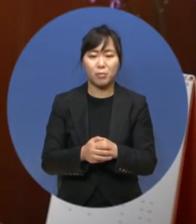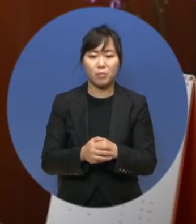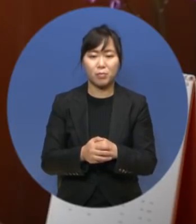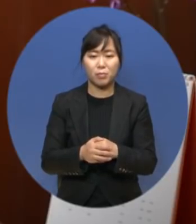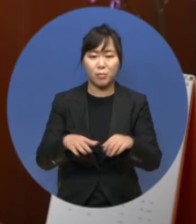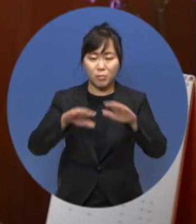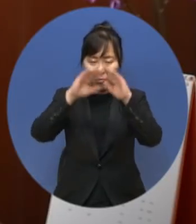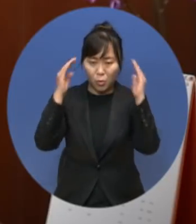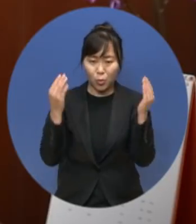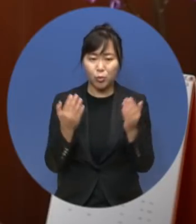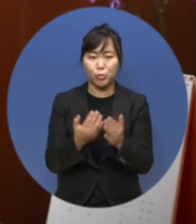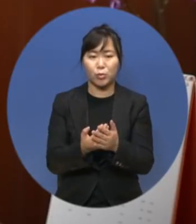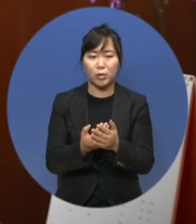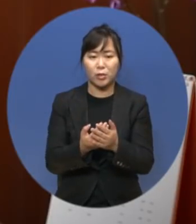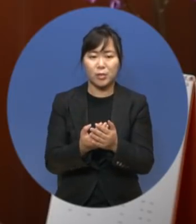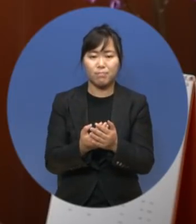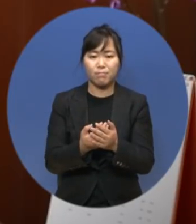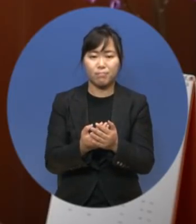모두